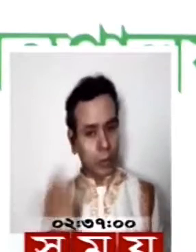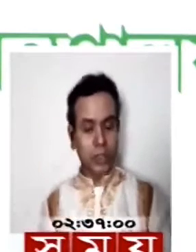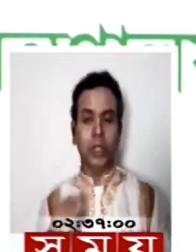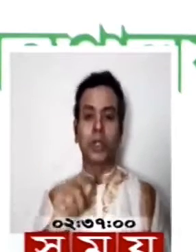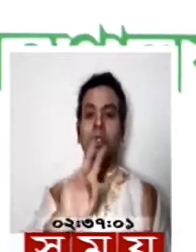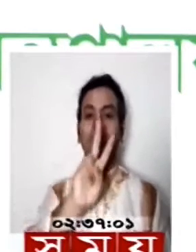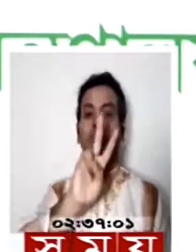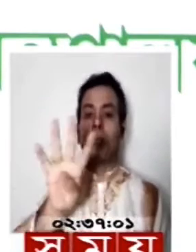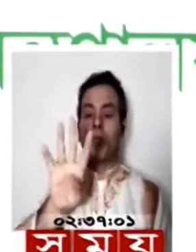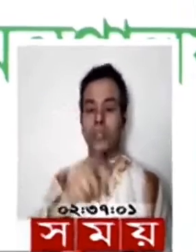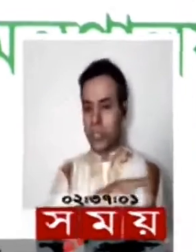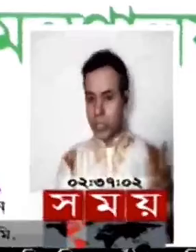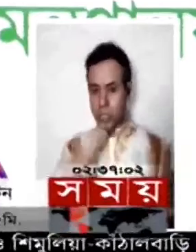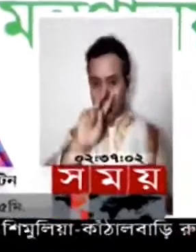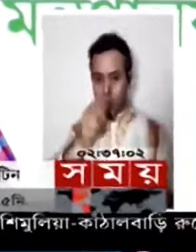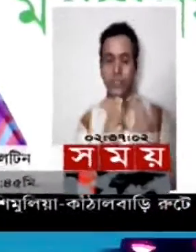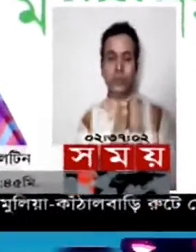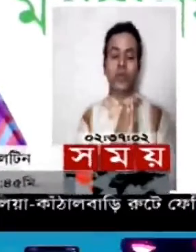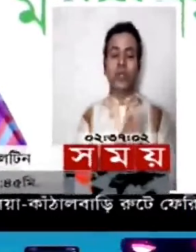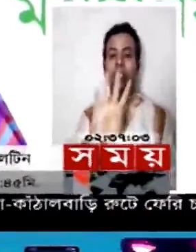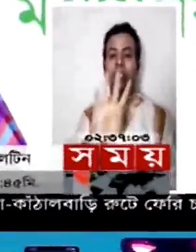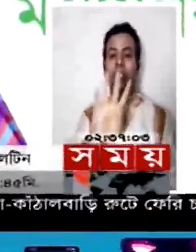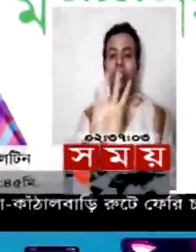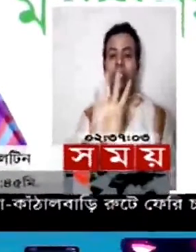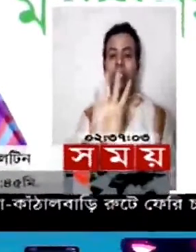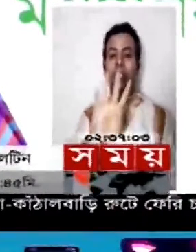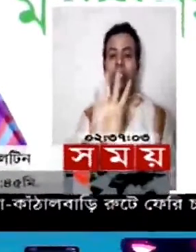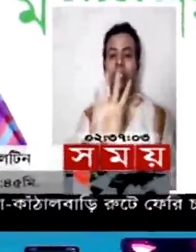পর্যন্ত 30,205 জন। 24 ঘন্টায়